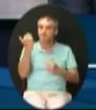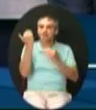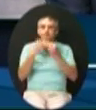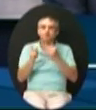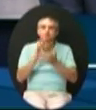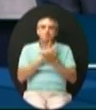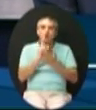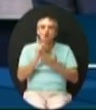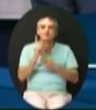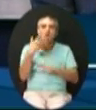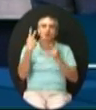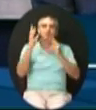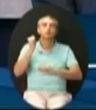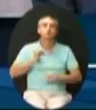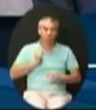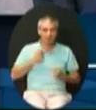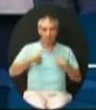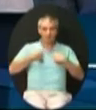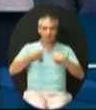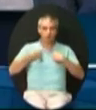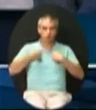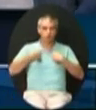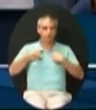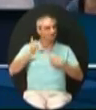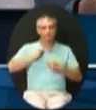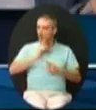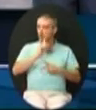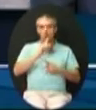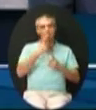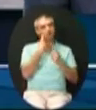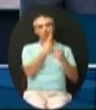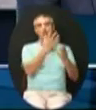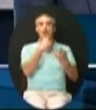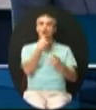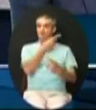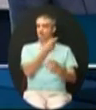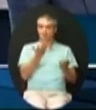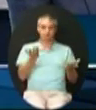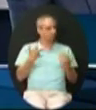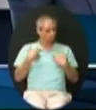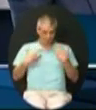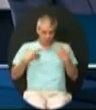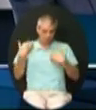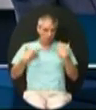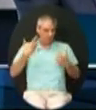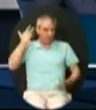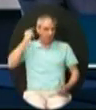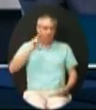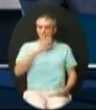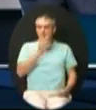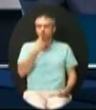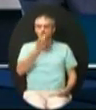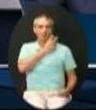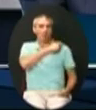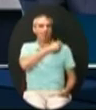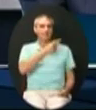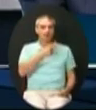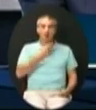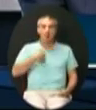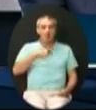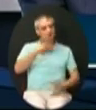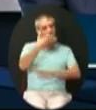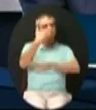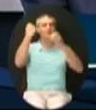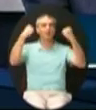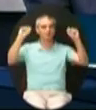מי שקובע את הערכים של צה"ל, אלה אנחנו. צה"ל הוא לא חי, האמירה הזאת שלך, אגב, אני התקוממתי כידוע גם אז, אל מול האמירה הזאת של הרמטכ"ל, אנחנו